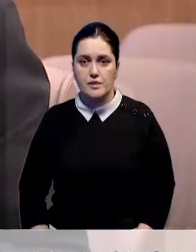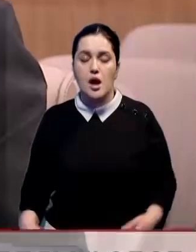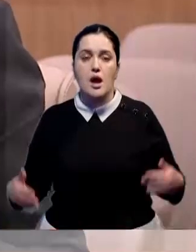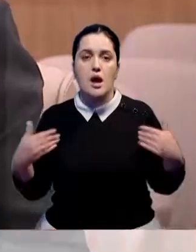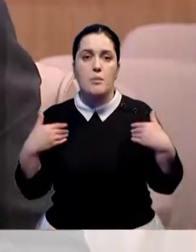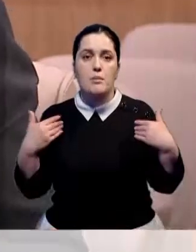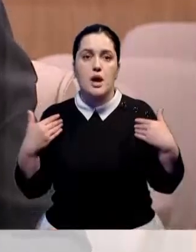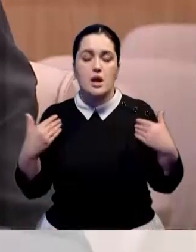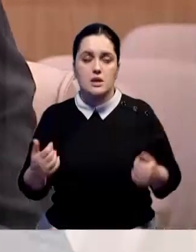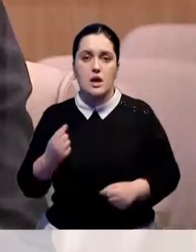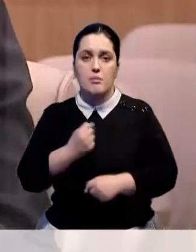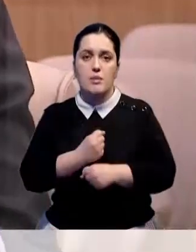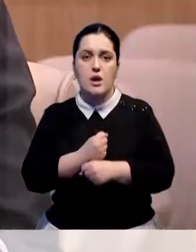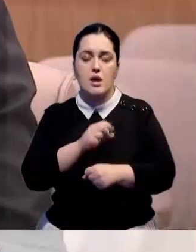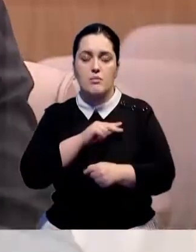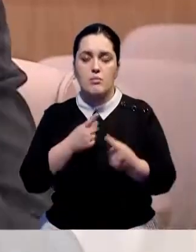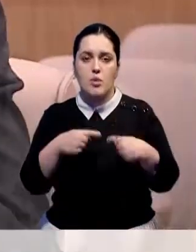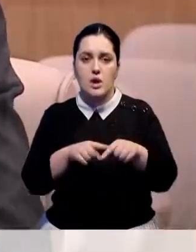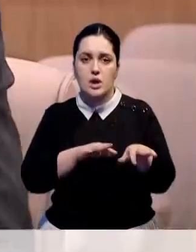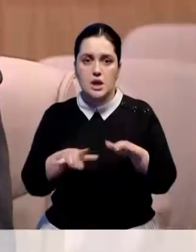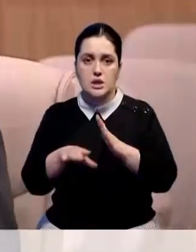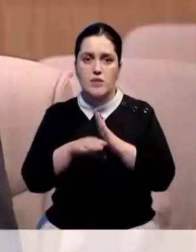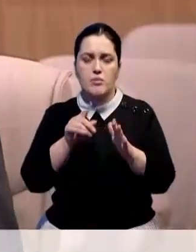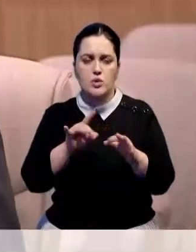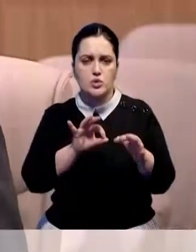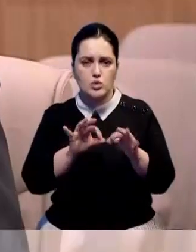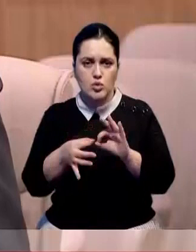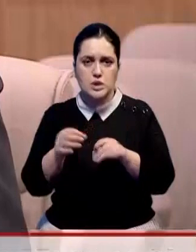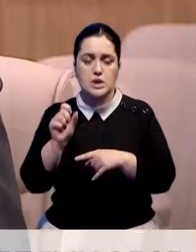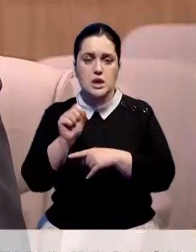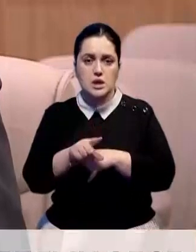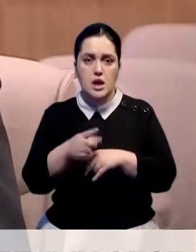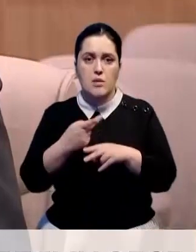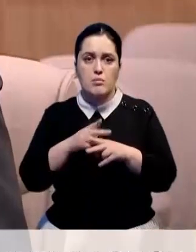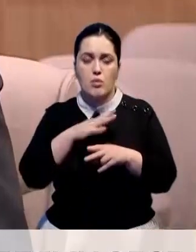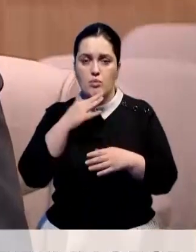Поздравляем с проделанной работой по организации выборов. Это была сложная задача в условиях большого